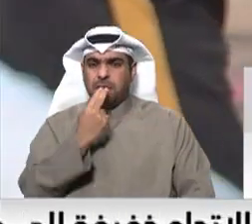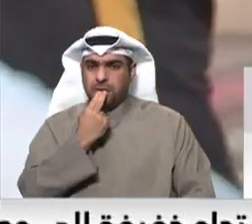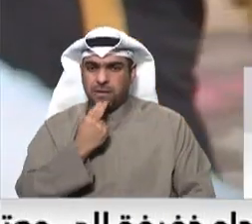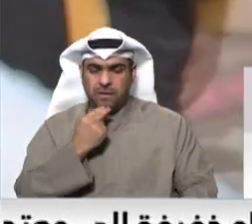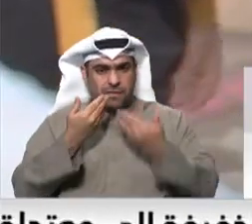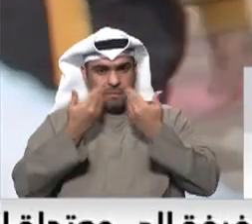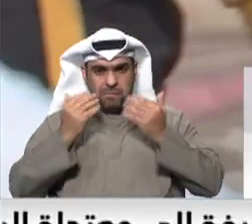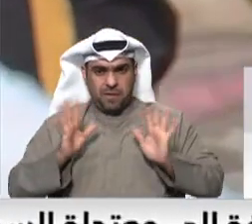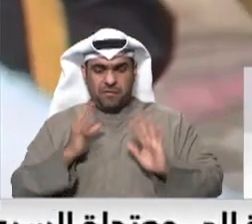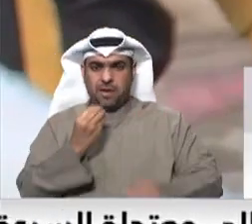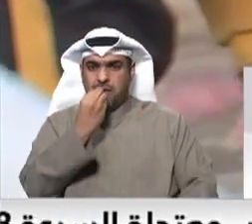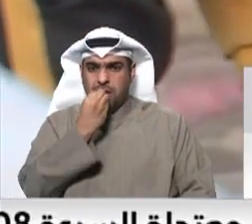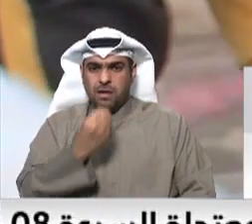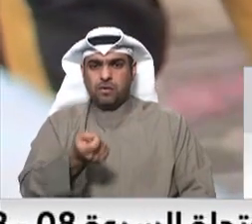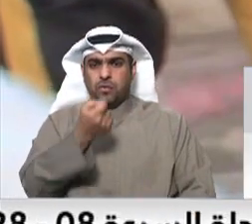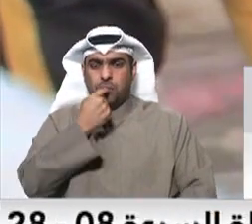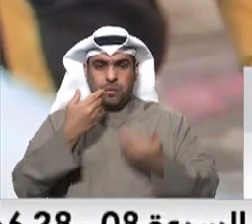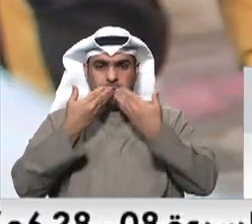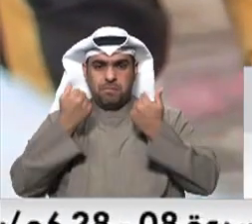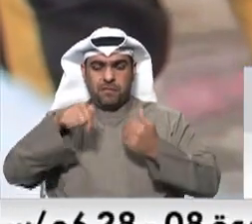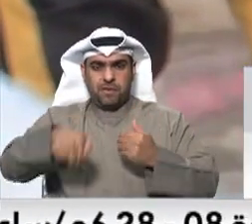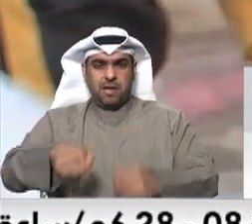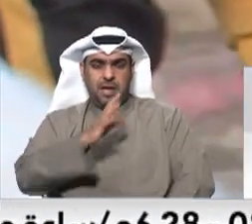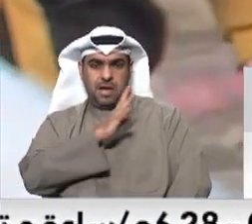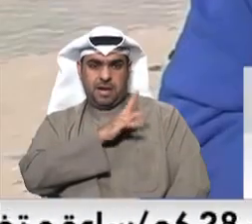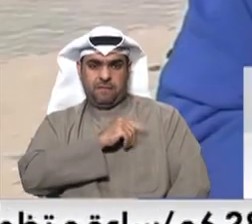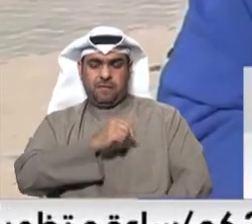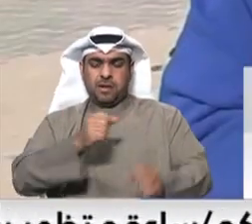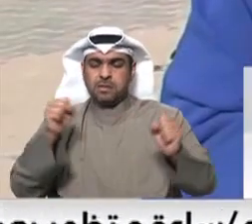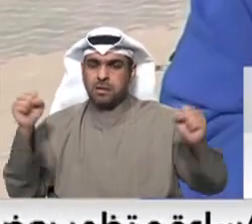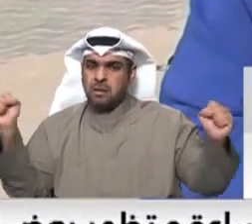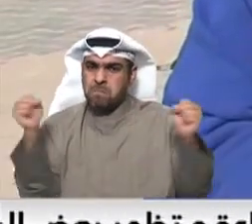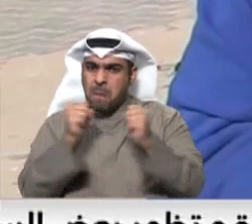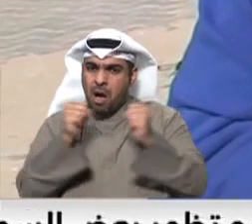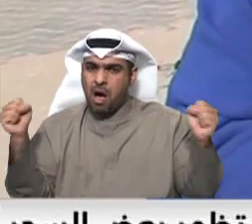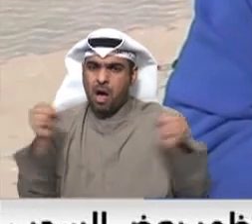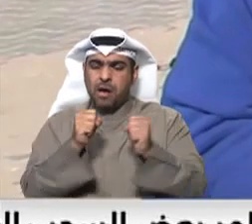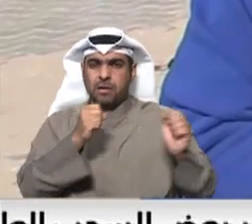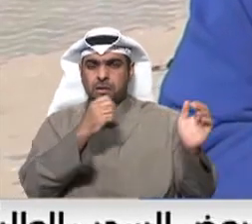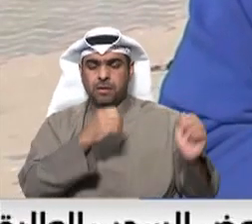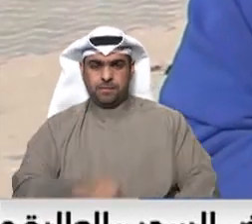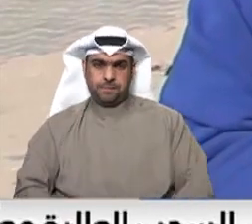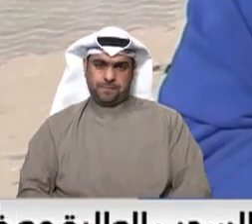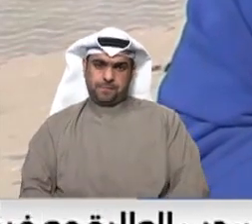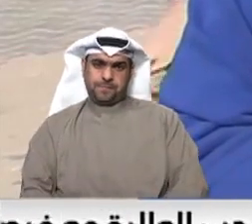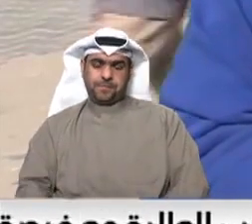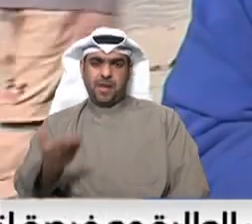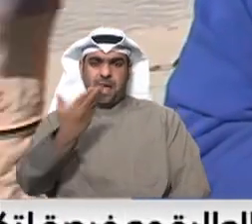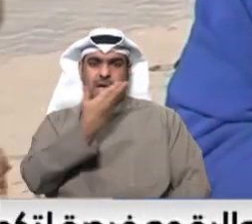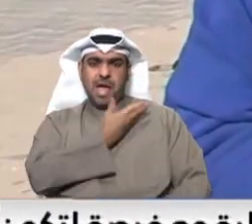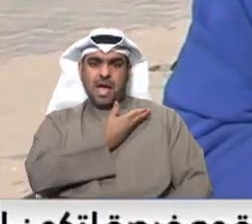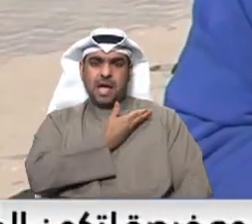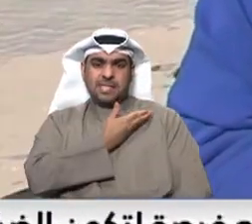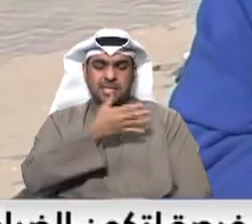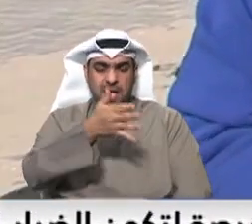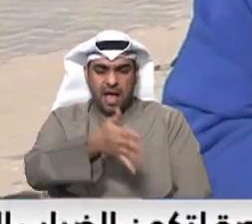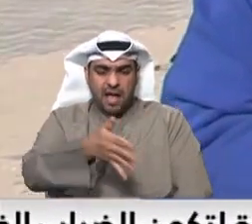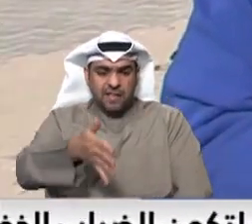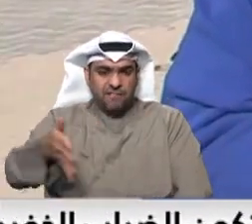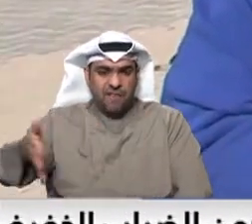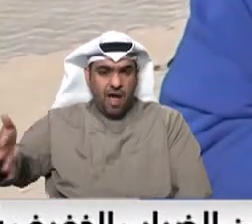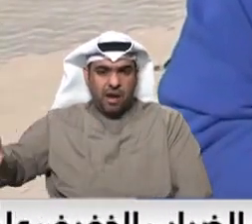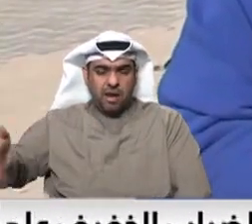تزامنا مع منخفض جوي عنيف. يواجه الأطفال في غزة ظروفا صعبة ومعقدة